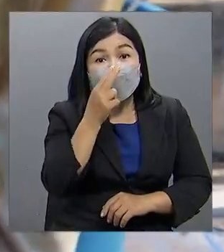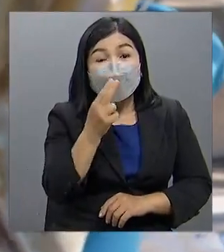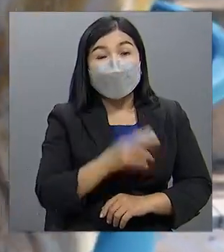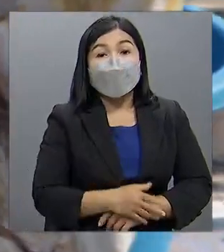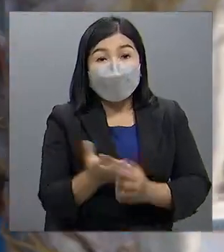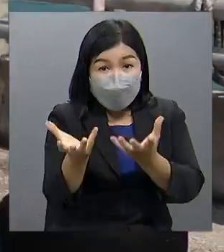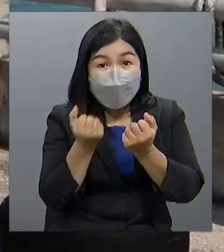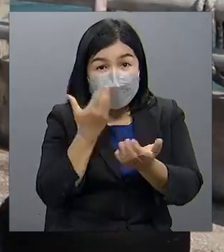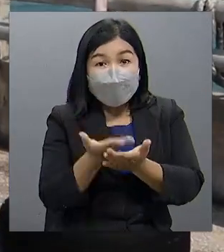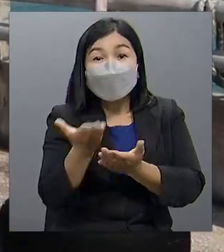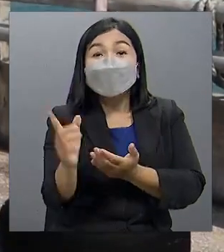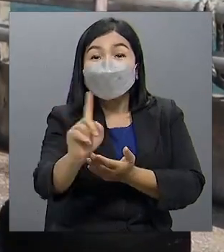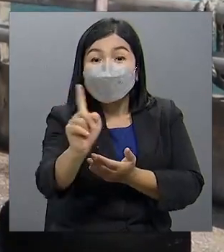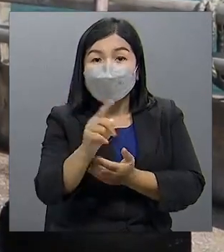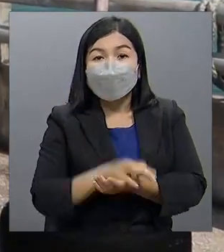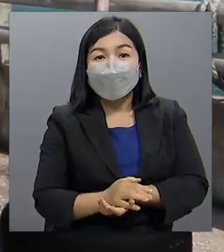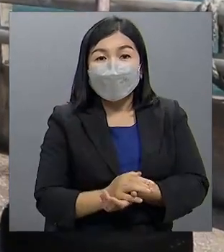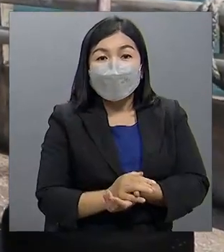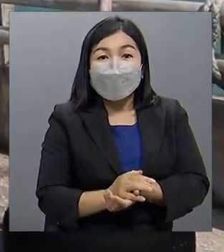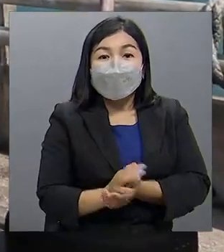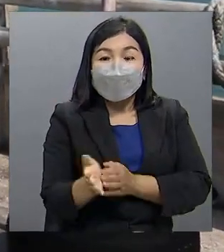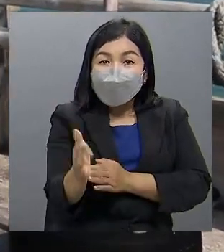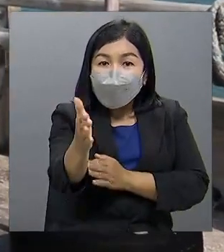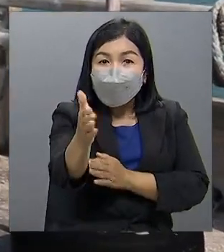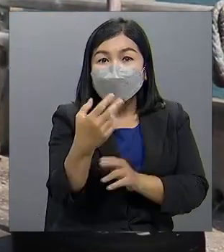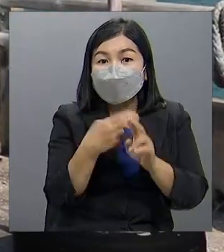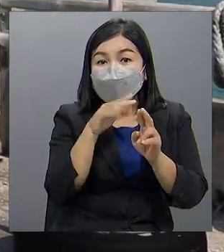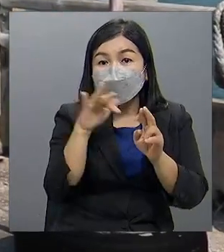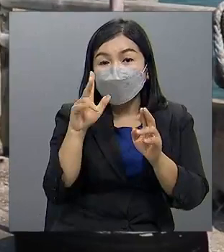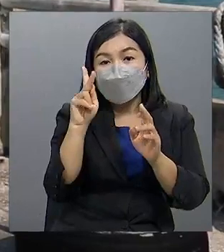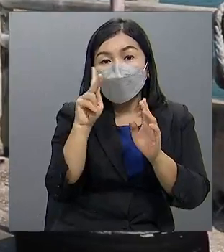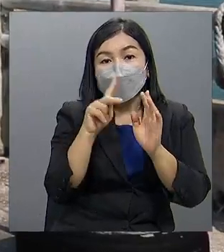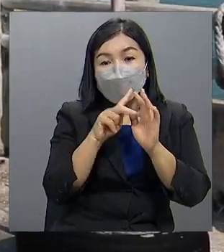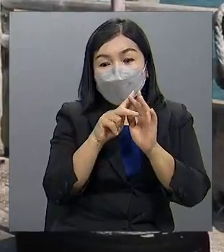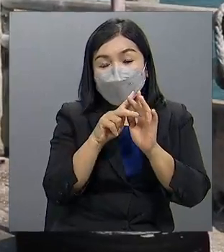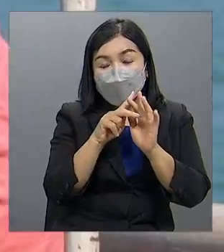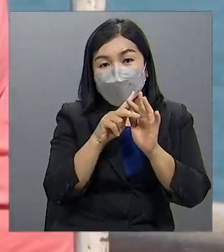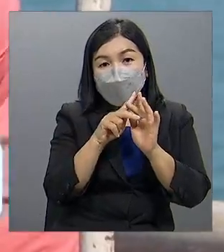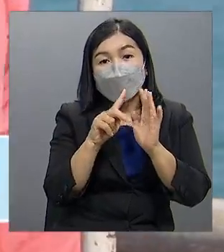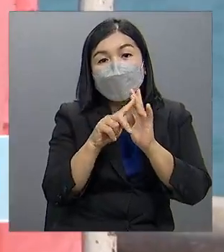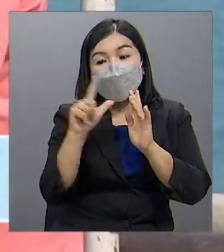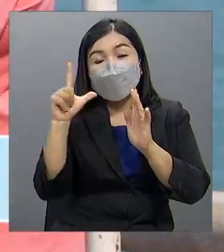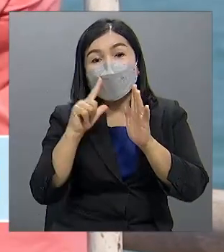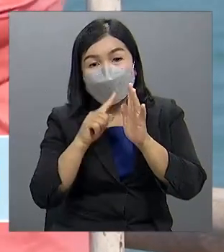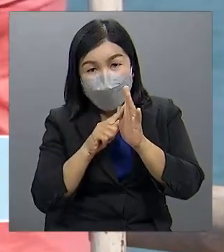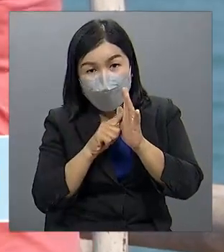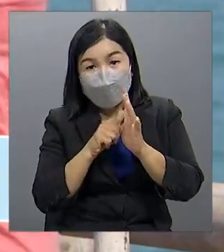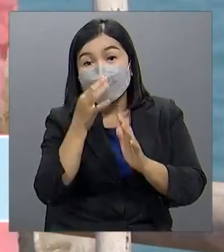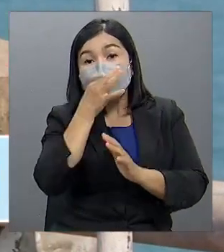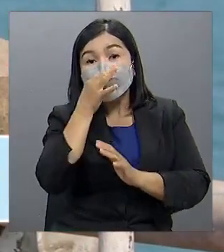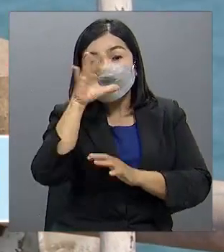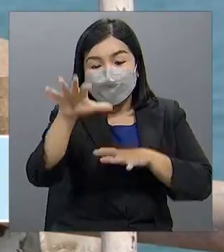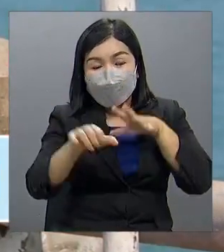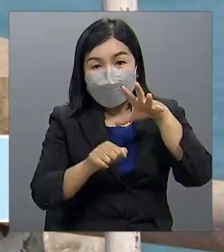านดีคะหน้าตาของผลิตภัณฑ์ปลากุเลาตากใบที่คุณธิดารัตแซ่เฮงชาวประมงในพื้นที่จังหวัดสุราษฎร์ธ